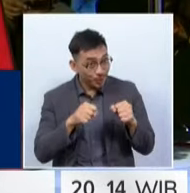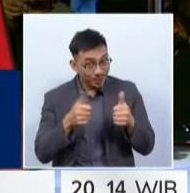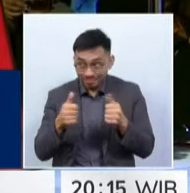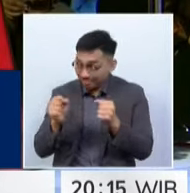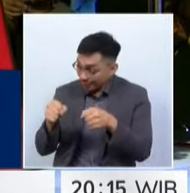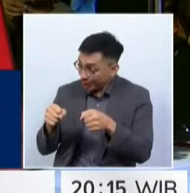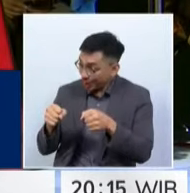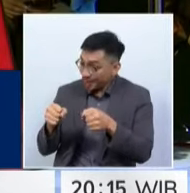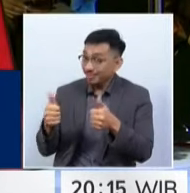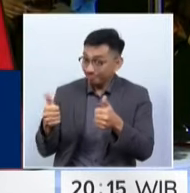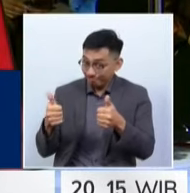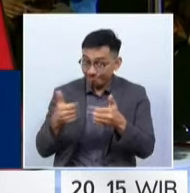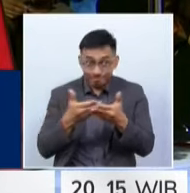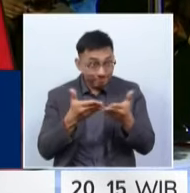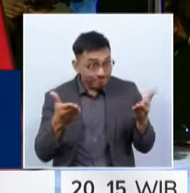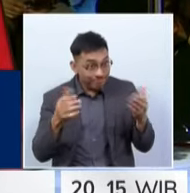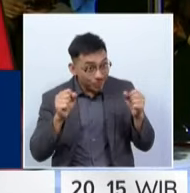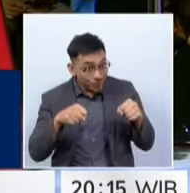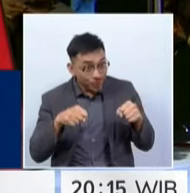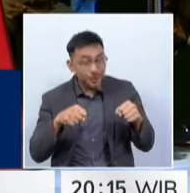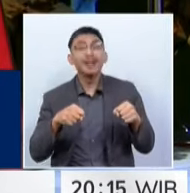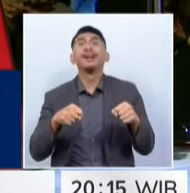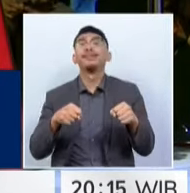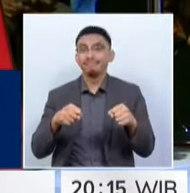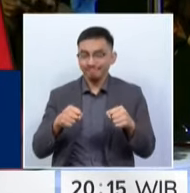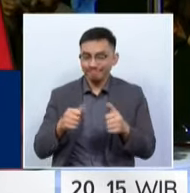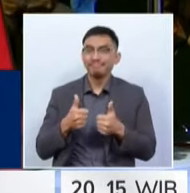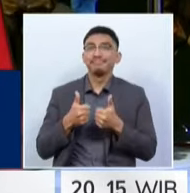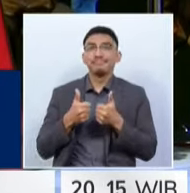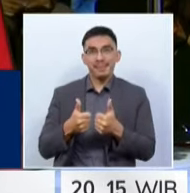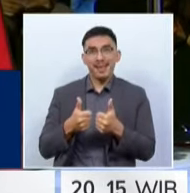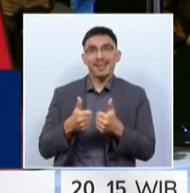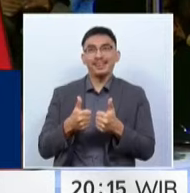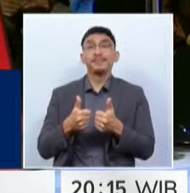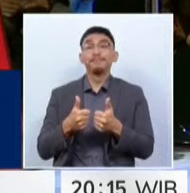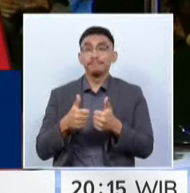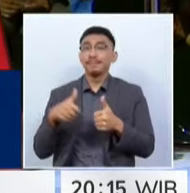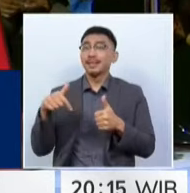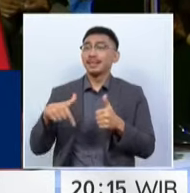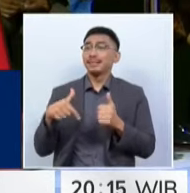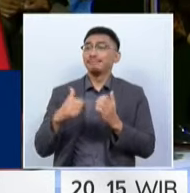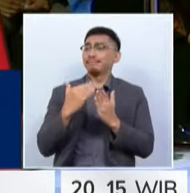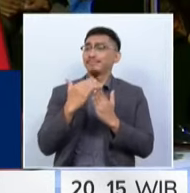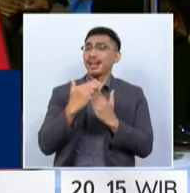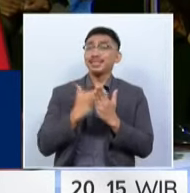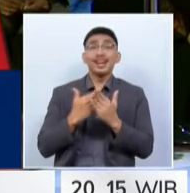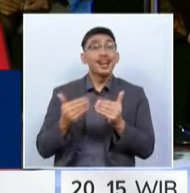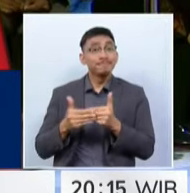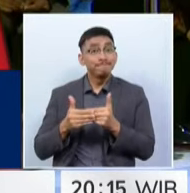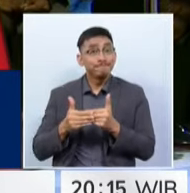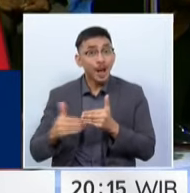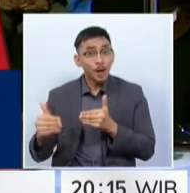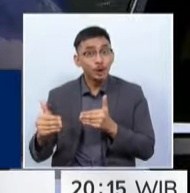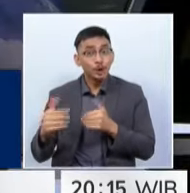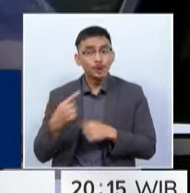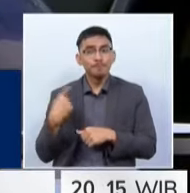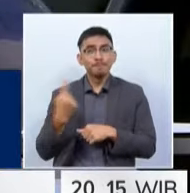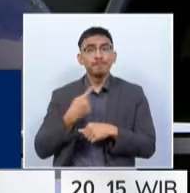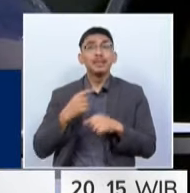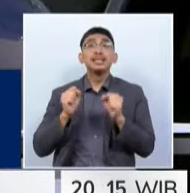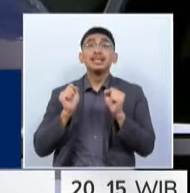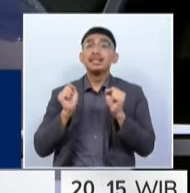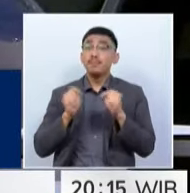bisa dijaga ya semua ya baik baik kita akan lanjutkan acara kita malam hari ini kita sepakat untuk menjaga